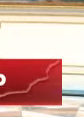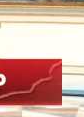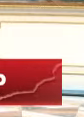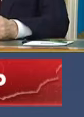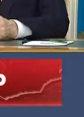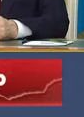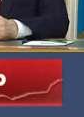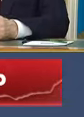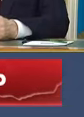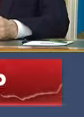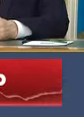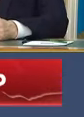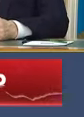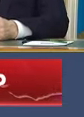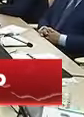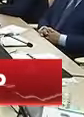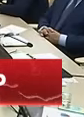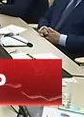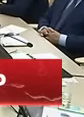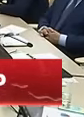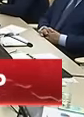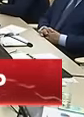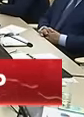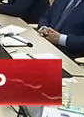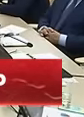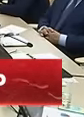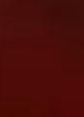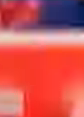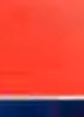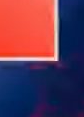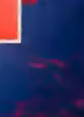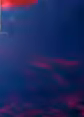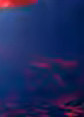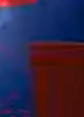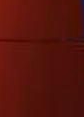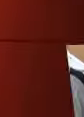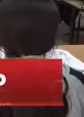қатысты. 19-шы рет өткізіліп отырған бас қосуда қандай мәселелер талқыланды?